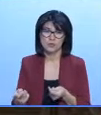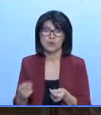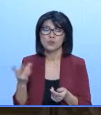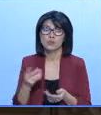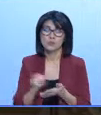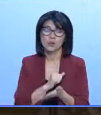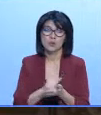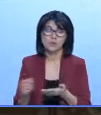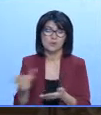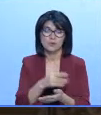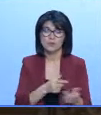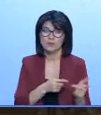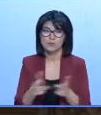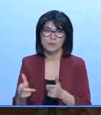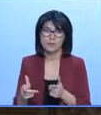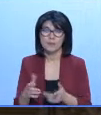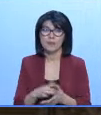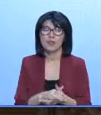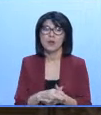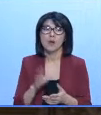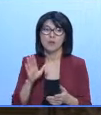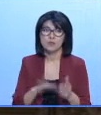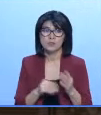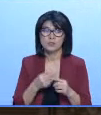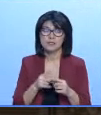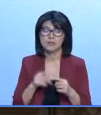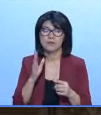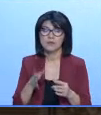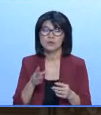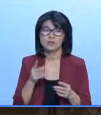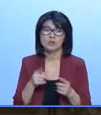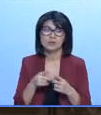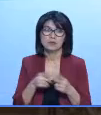қажет. Әйтпесе жерді 49 жылға жалға беріп қоясыздар да артынан оны таппай жүресіздер.